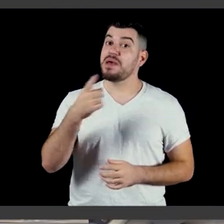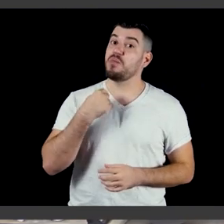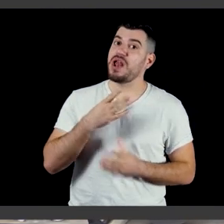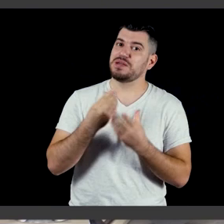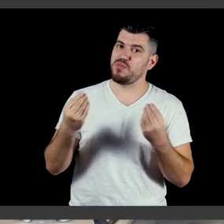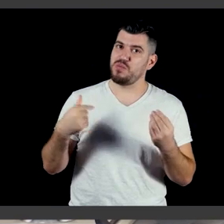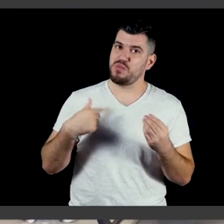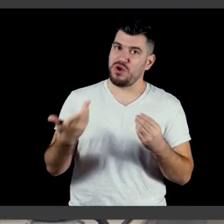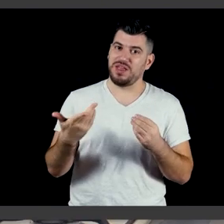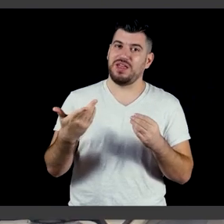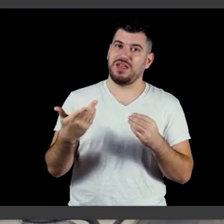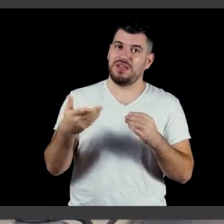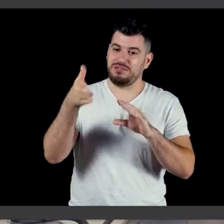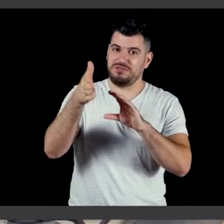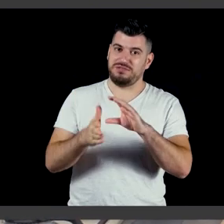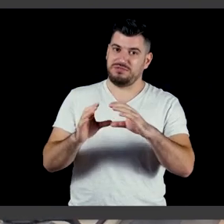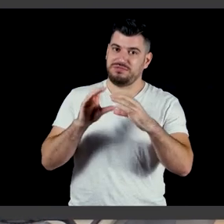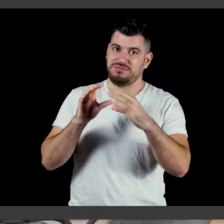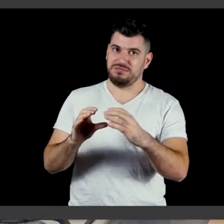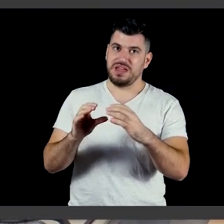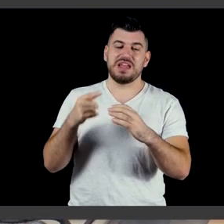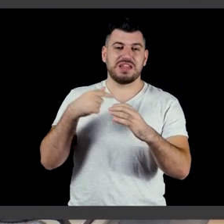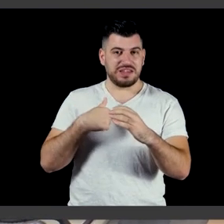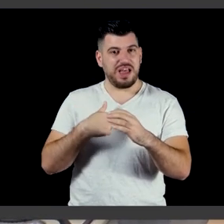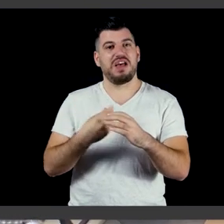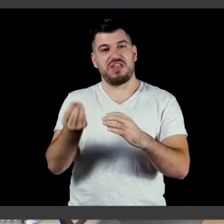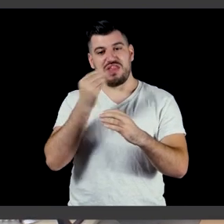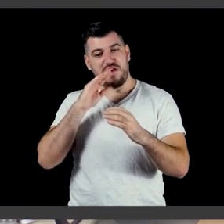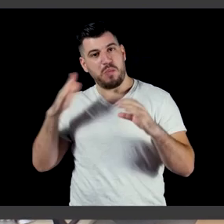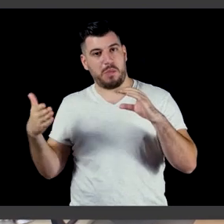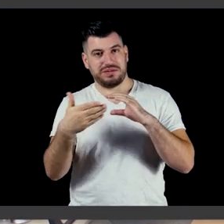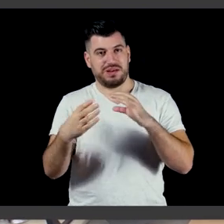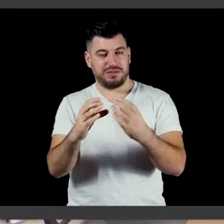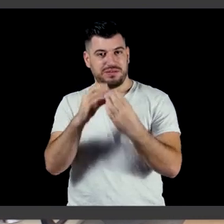Μένα μου αρέσει μέτριο, σας το είπα. Και θα φάω από εδώ.